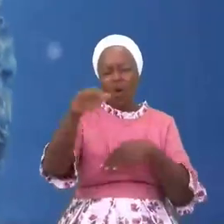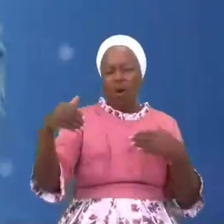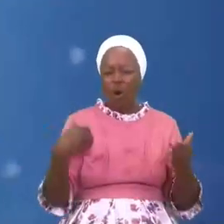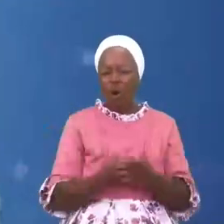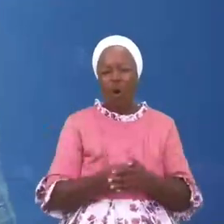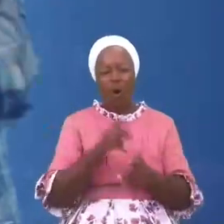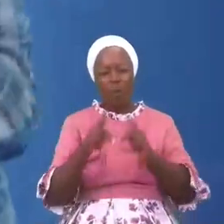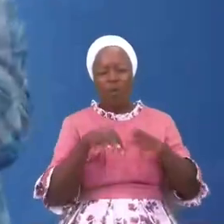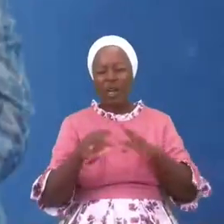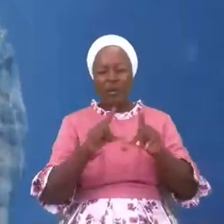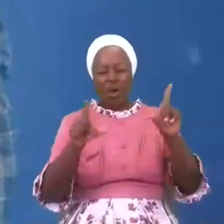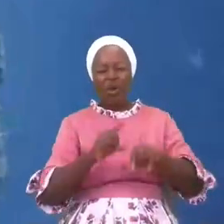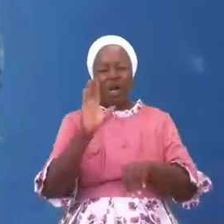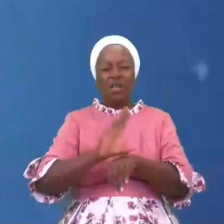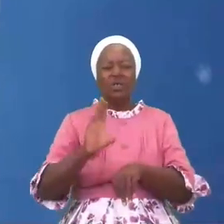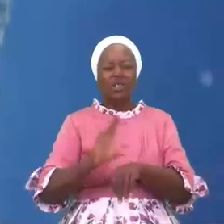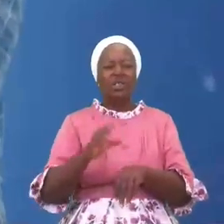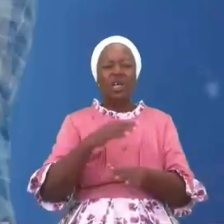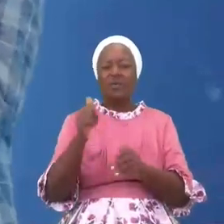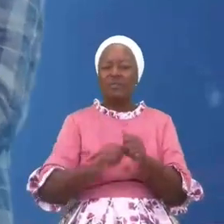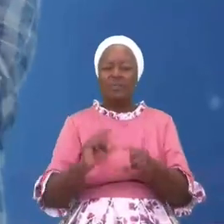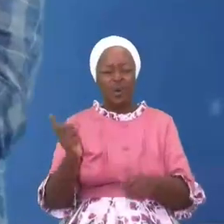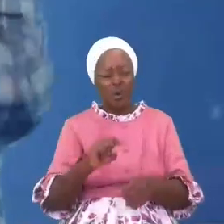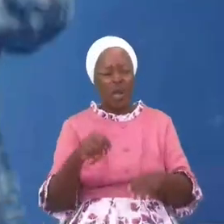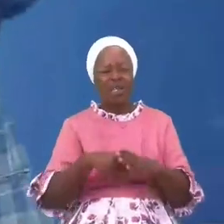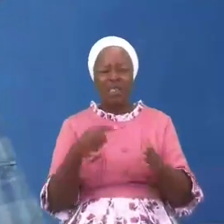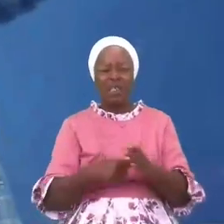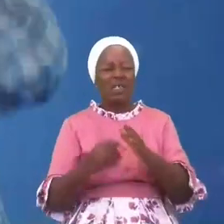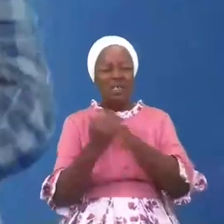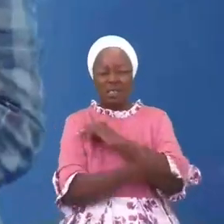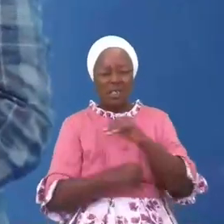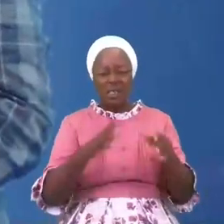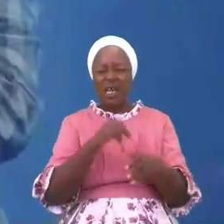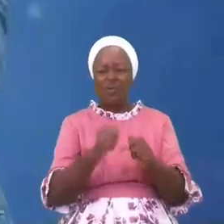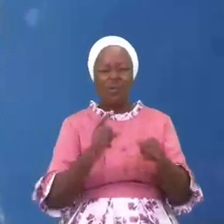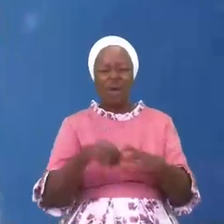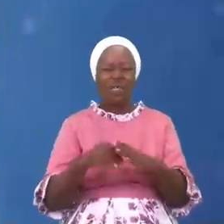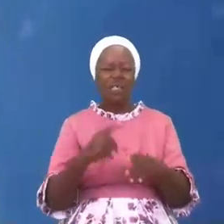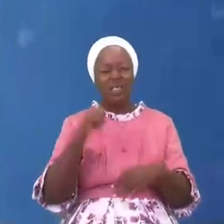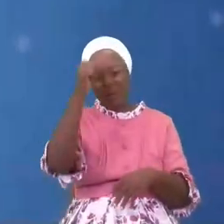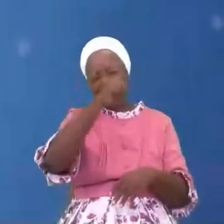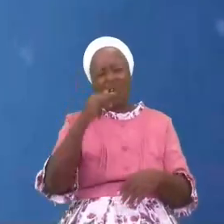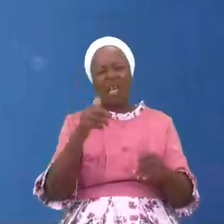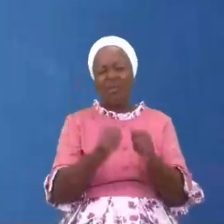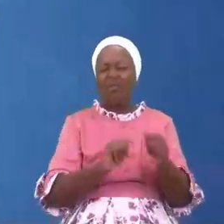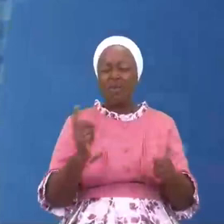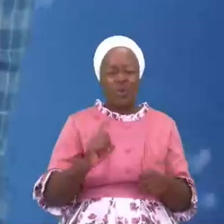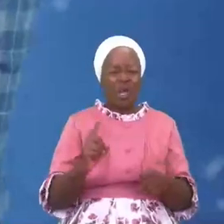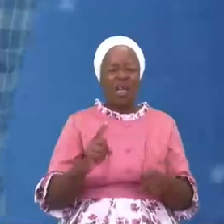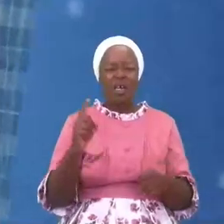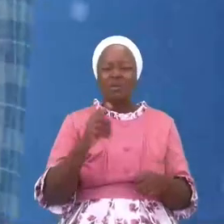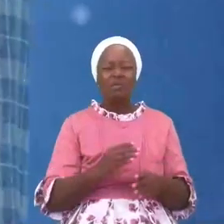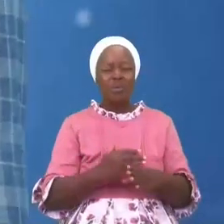Pour tous ceux qui sont dans nos églises locales, partout dans le monde, dans ce pays, partout sur le continent d'Afrique,